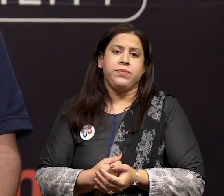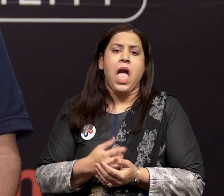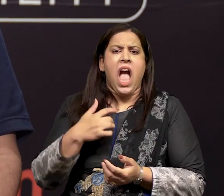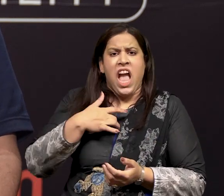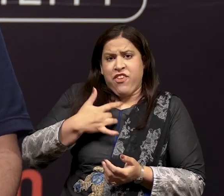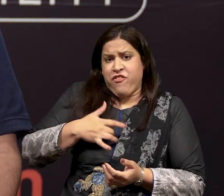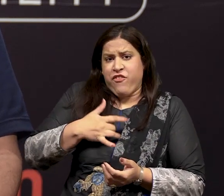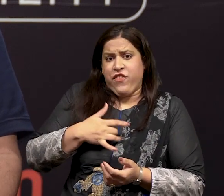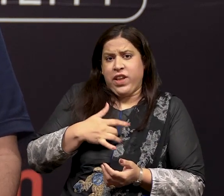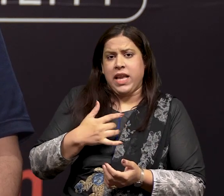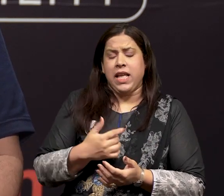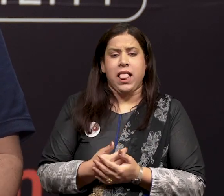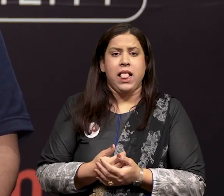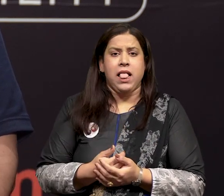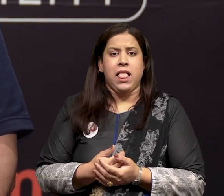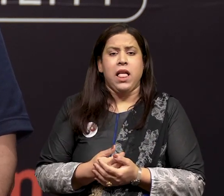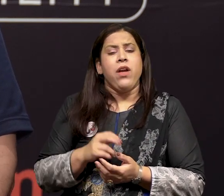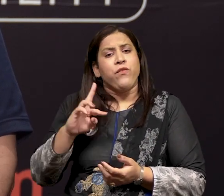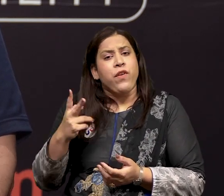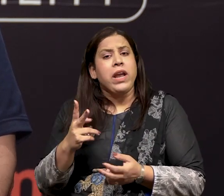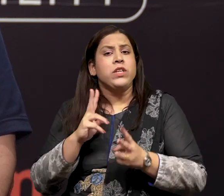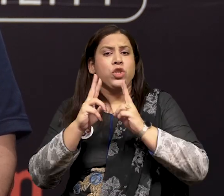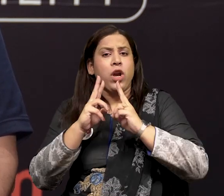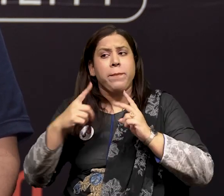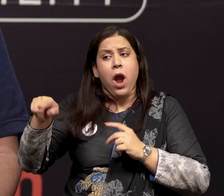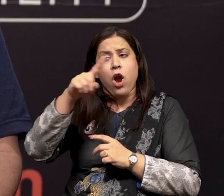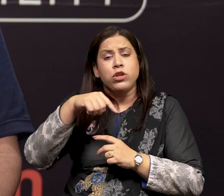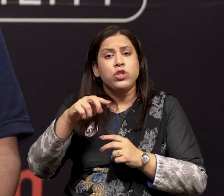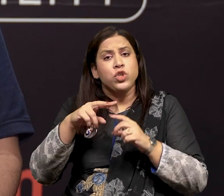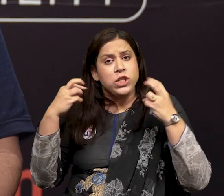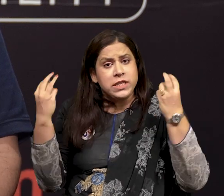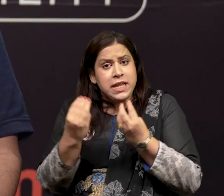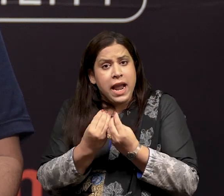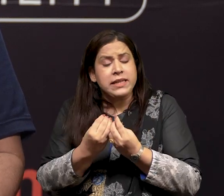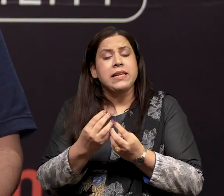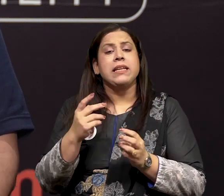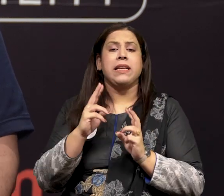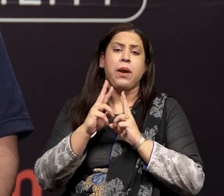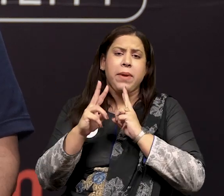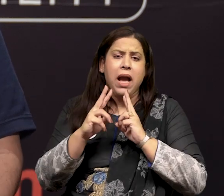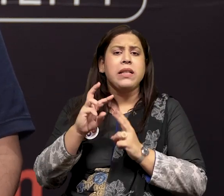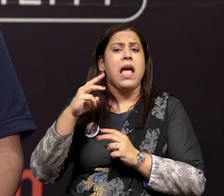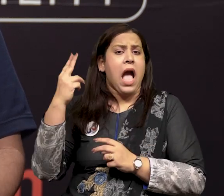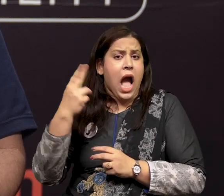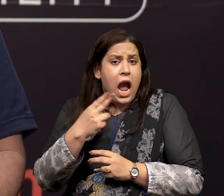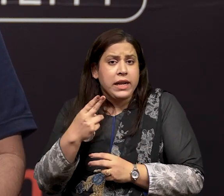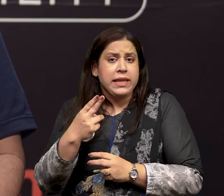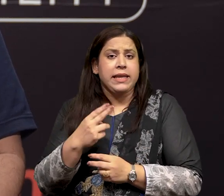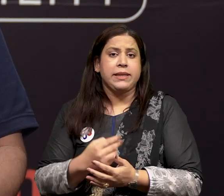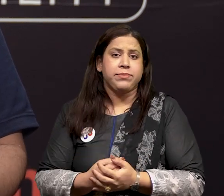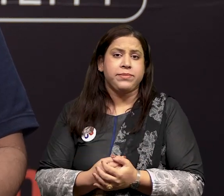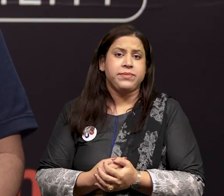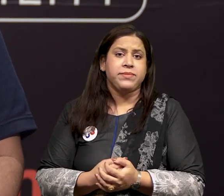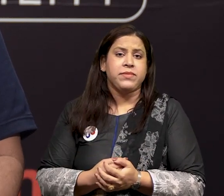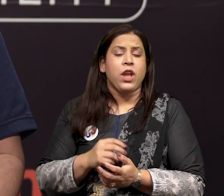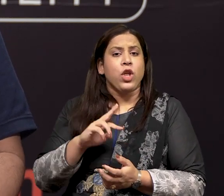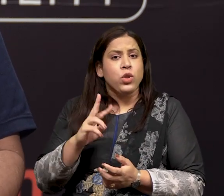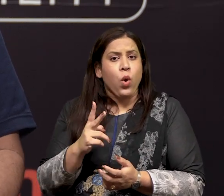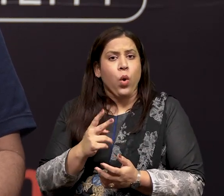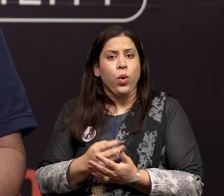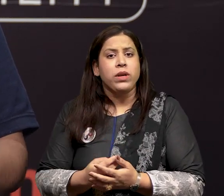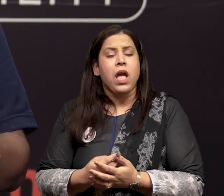तो अ पर्सन हु इज़ मेकिंग वर्क इज़ ब्रिंगिंग सम काइंड ऑफ हैप्पीनेस फर्स्ट टू हिमसेल्फ, टू